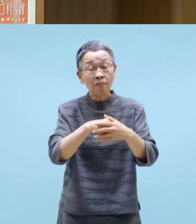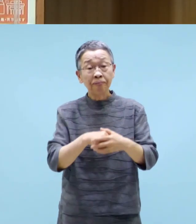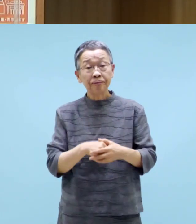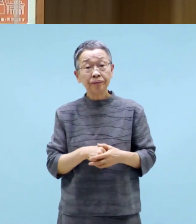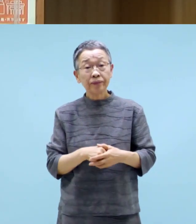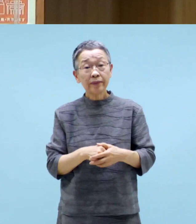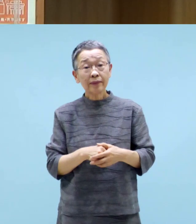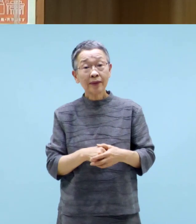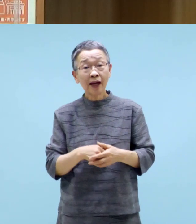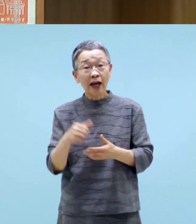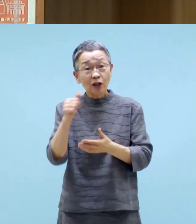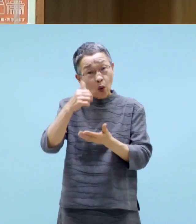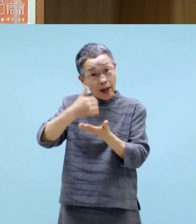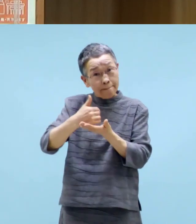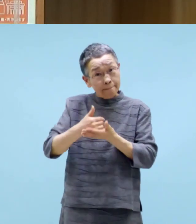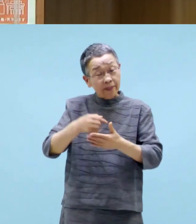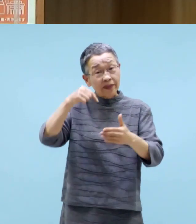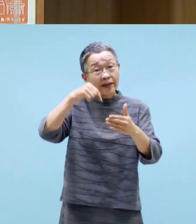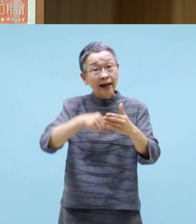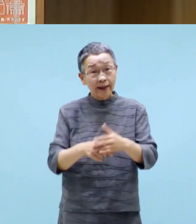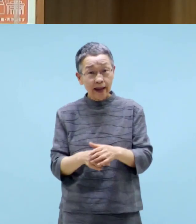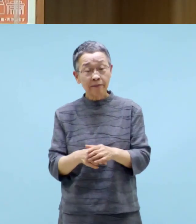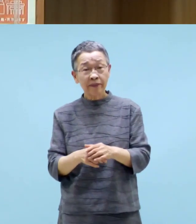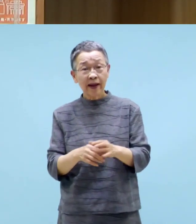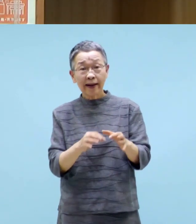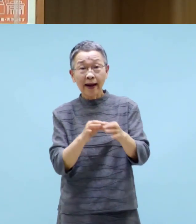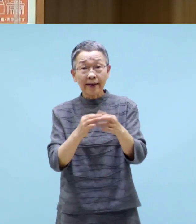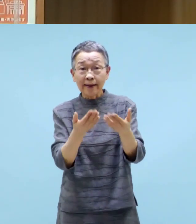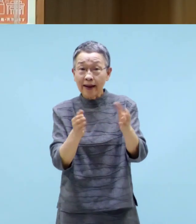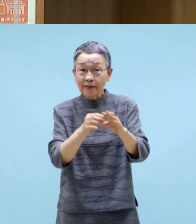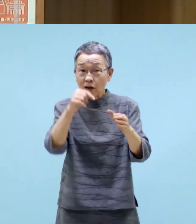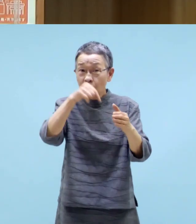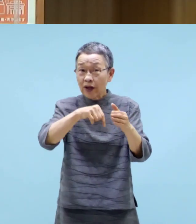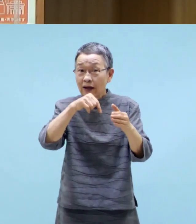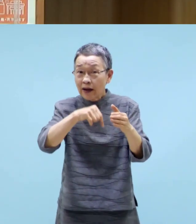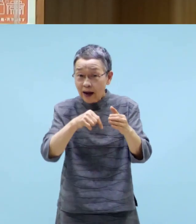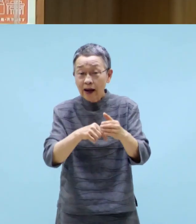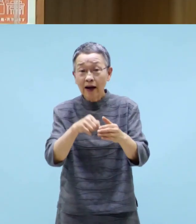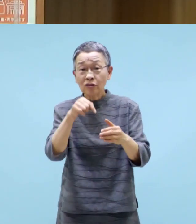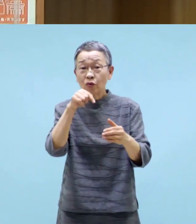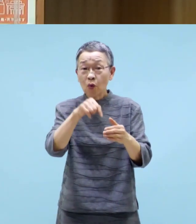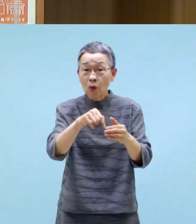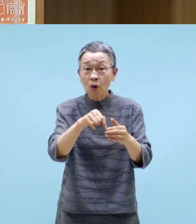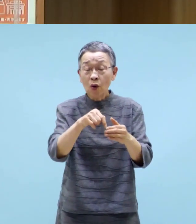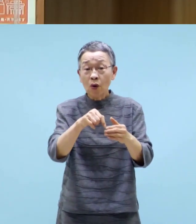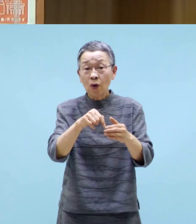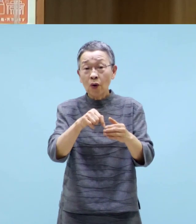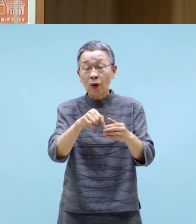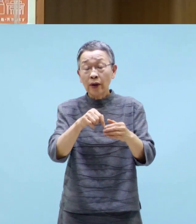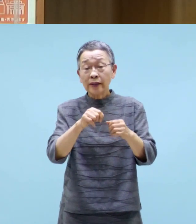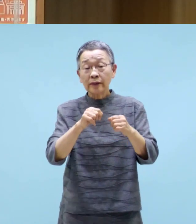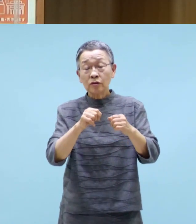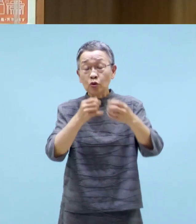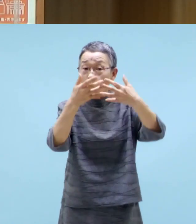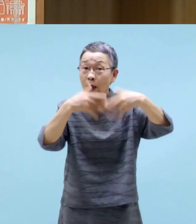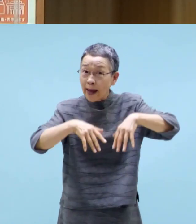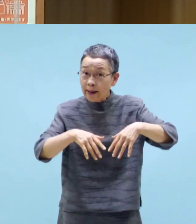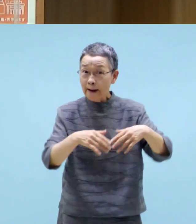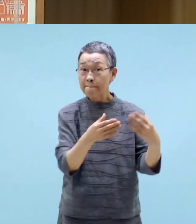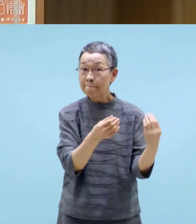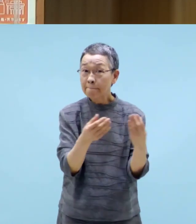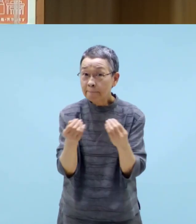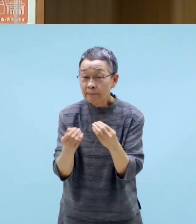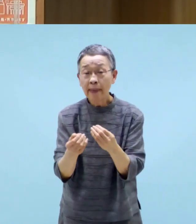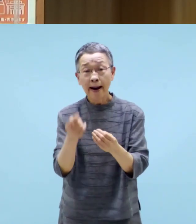紹介があった中でこの関係団体の中からですね札幌についても、まあ、条件が整えば解除してほしい